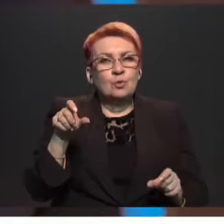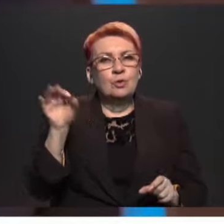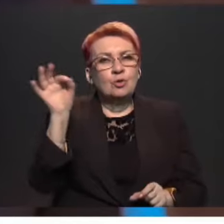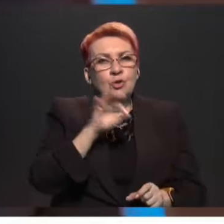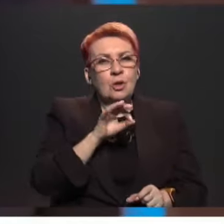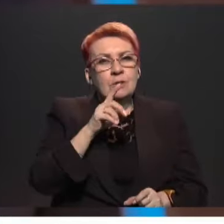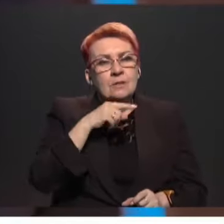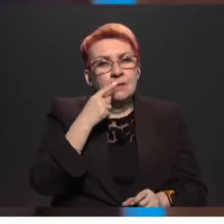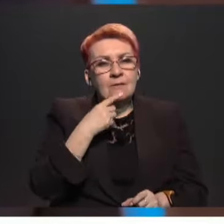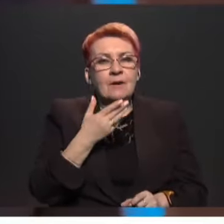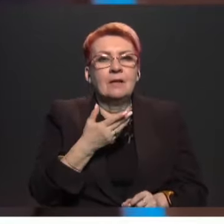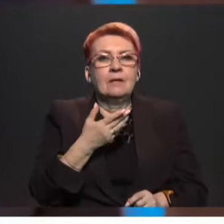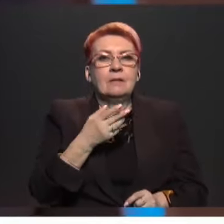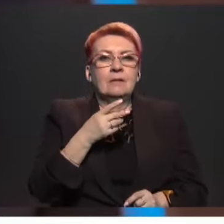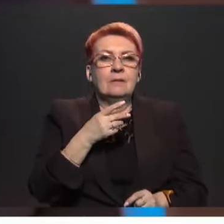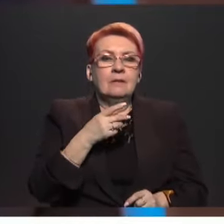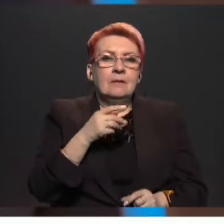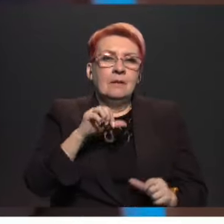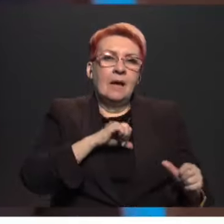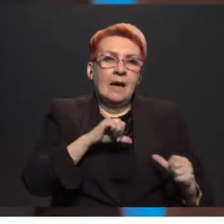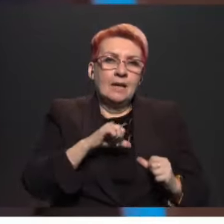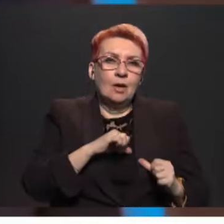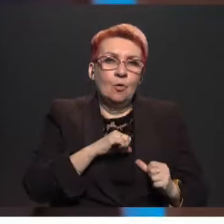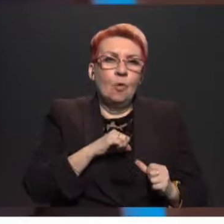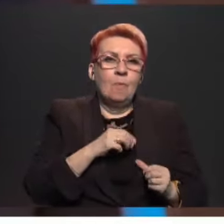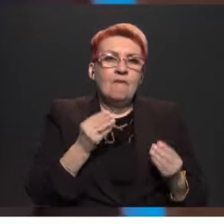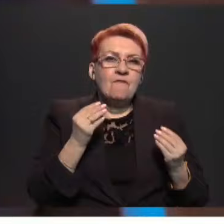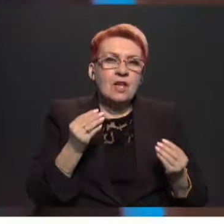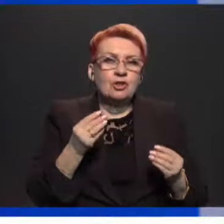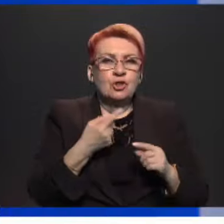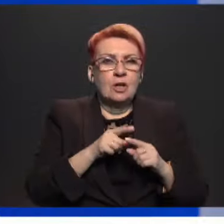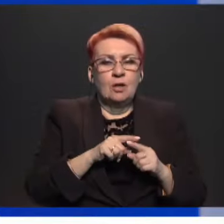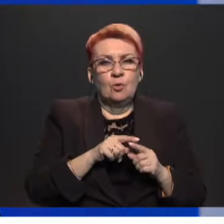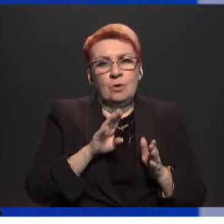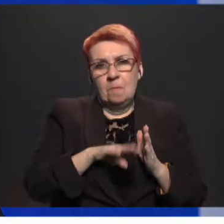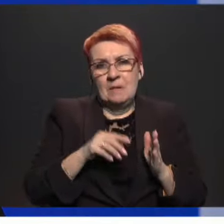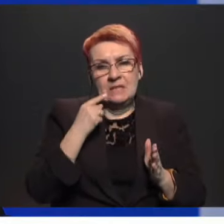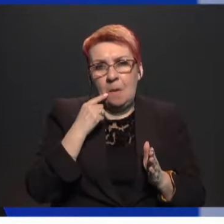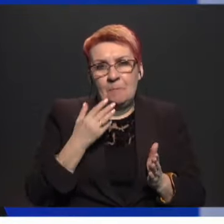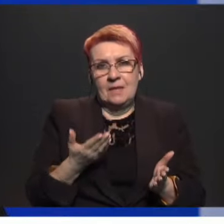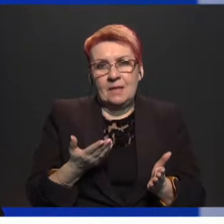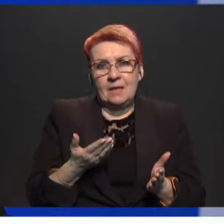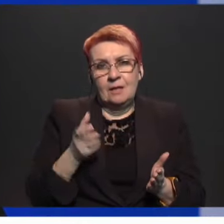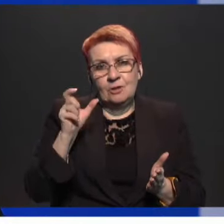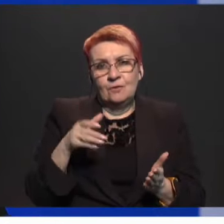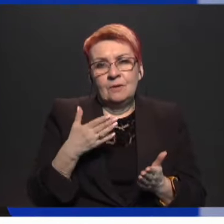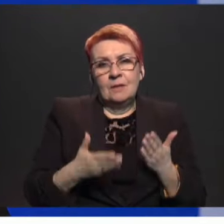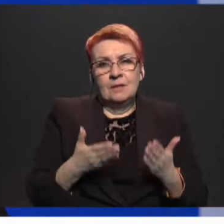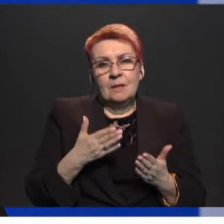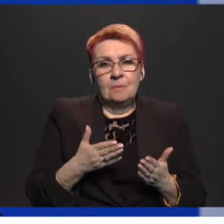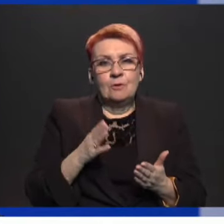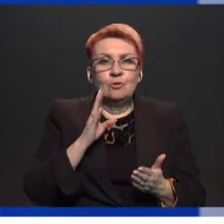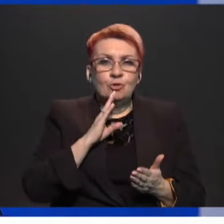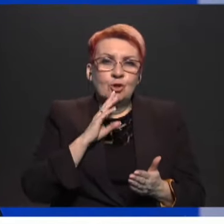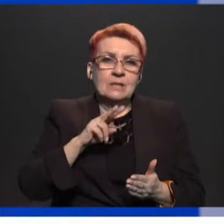и так осуждают, называя грехом вещи, которые, казалось бы, ну, довольно безобидные, да, когда человек надел, например, женского вида